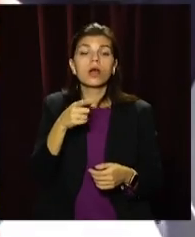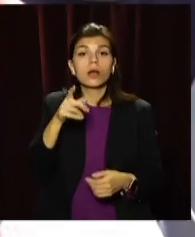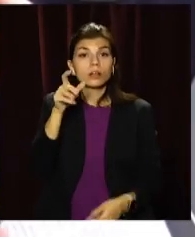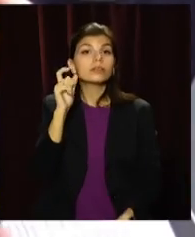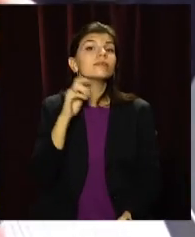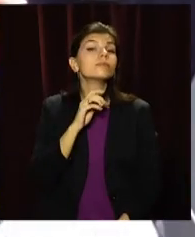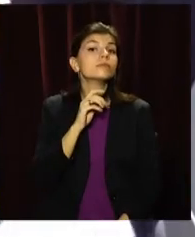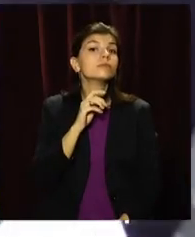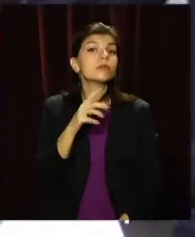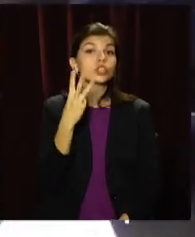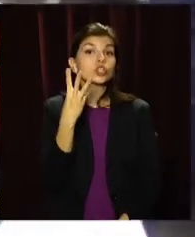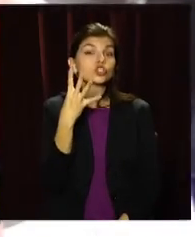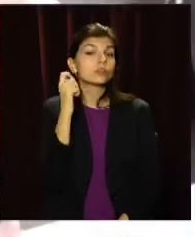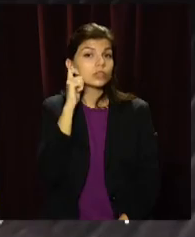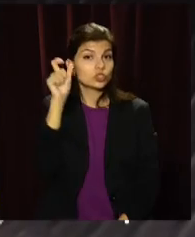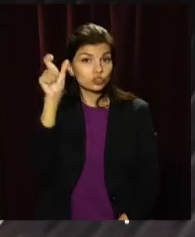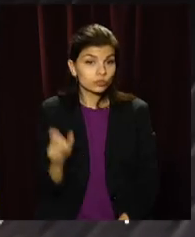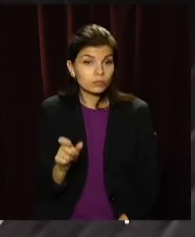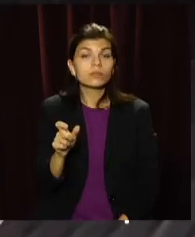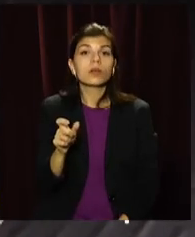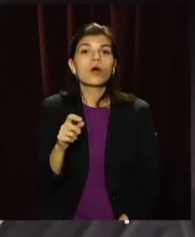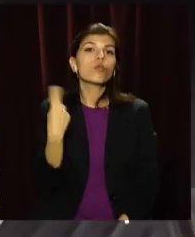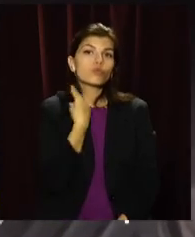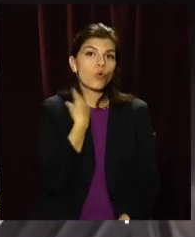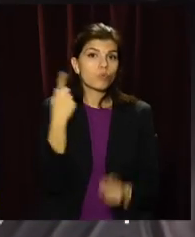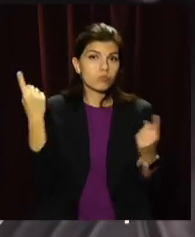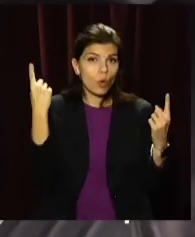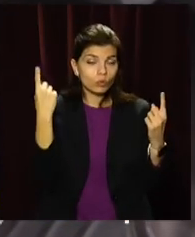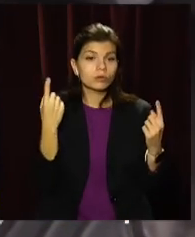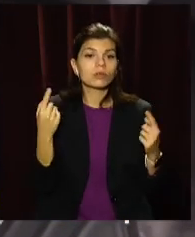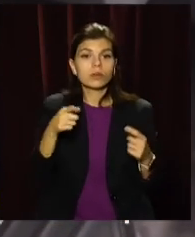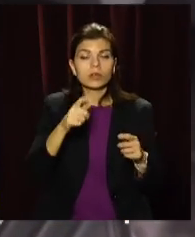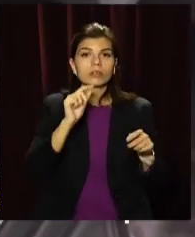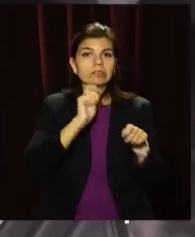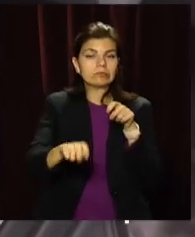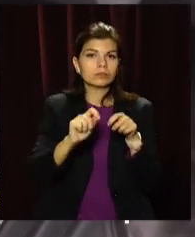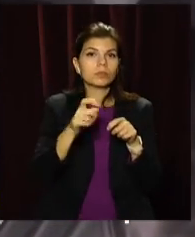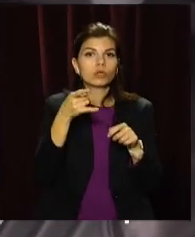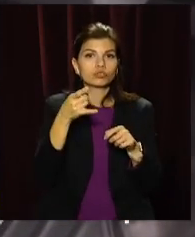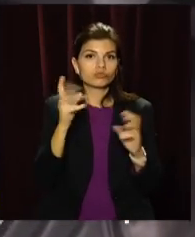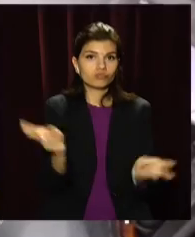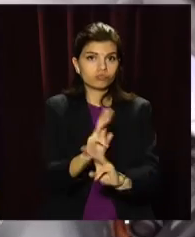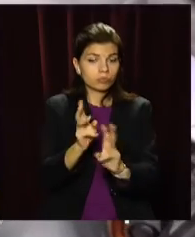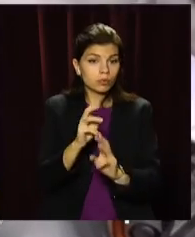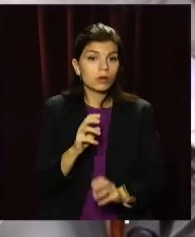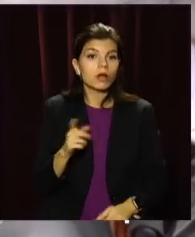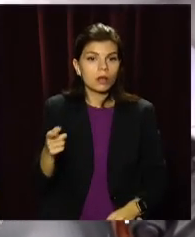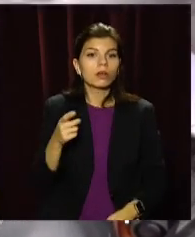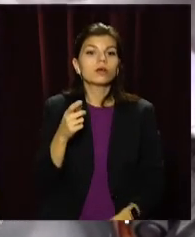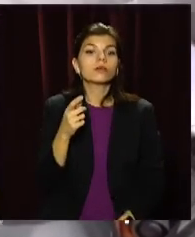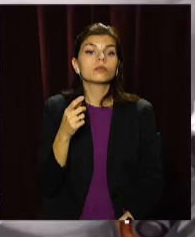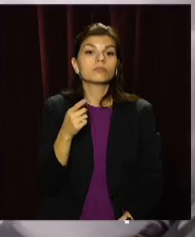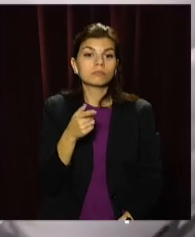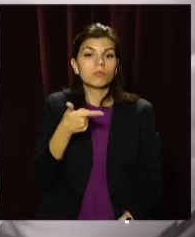34-річної власниці «Мазди». Поліціянти провели санкціонований обшук у зловмисників. Вилучили пістолет з патронами